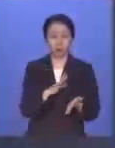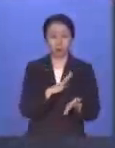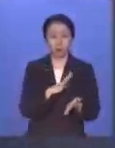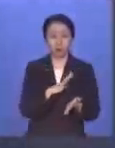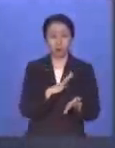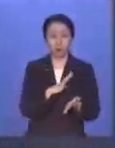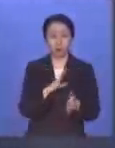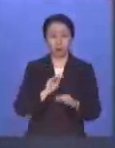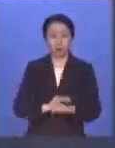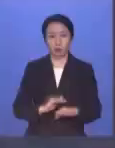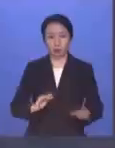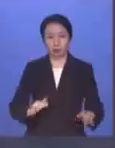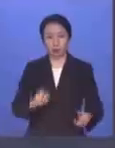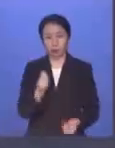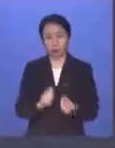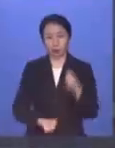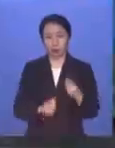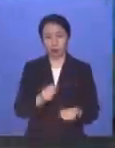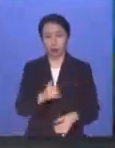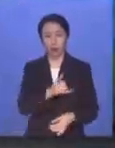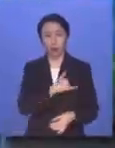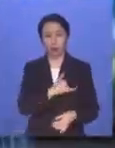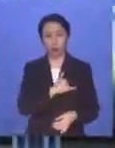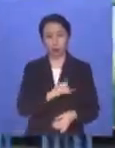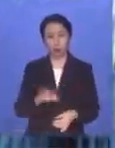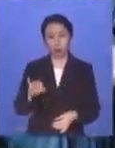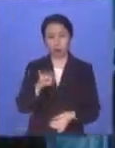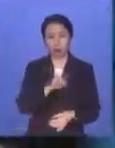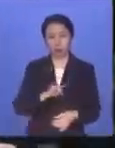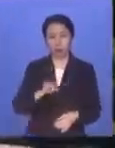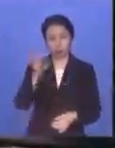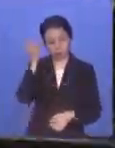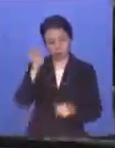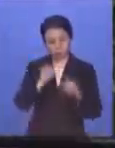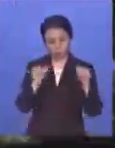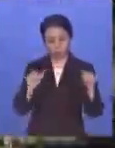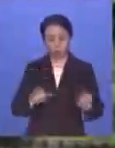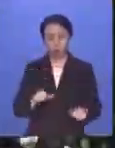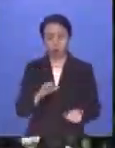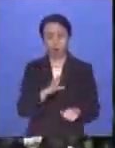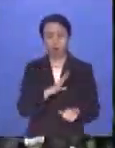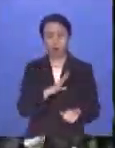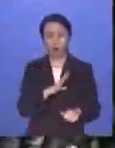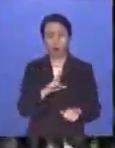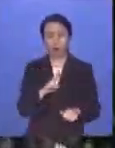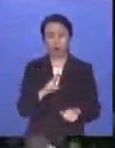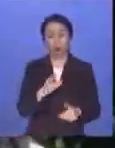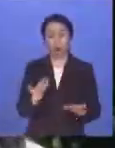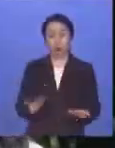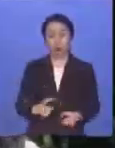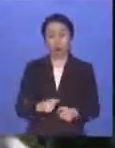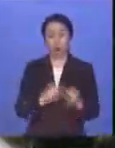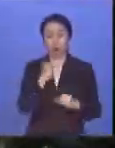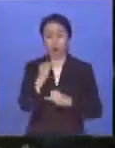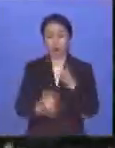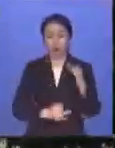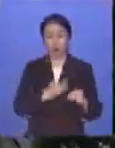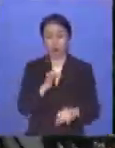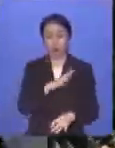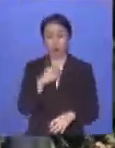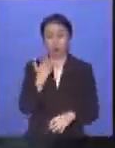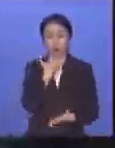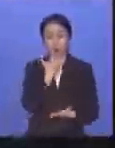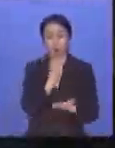орындықтар, балалар ойын алаңы мен мәдени және тарихи ескерткіштер бар. Өңір жетекшісі жергілікті тұрғындармен әңгімелесіп,